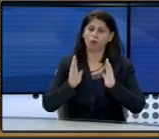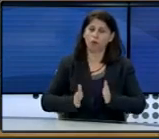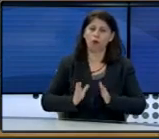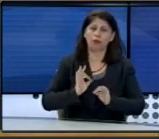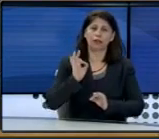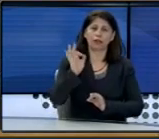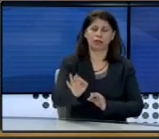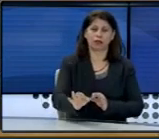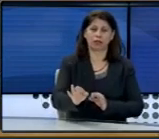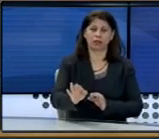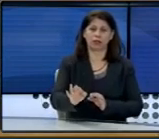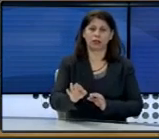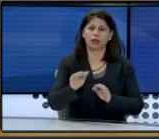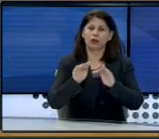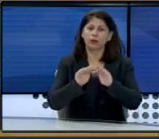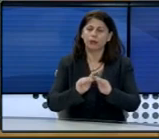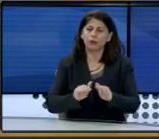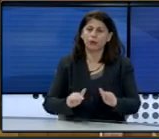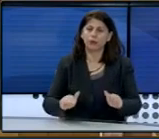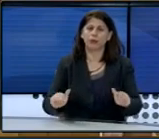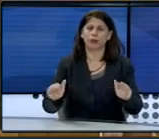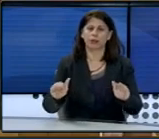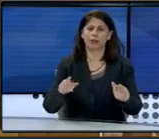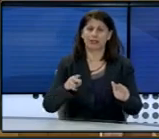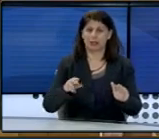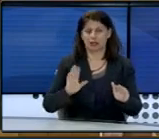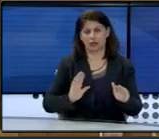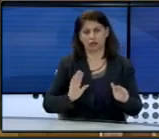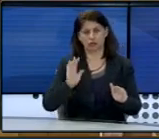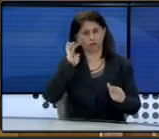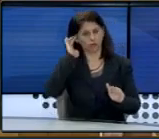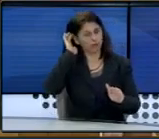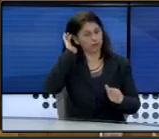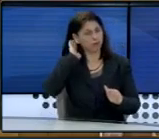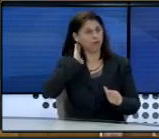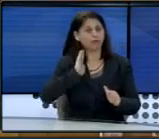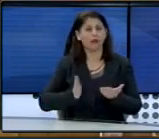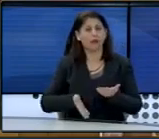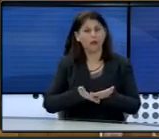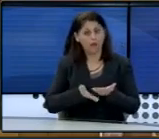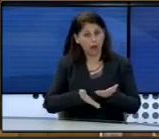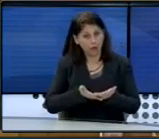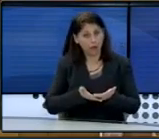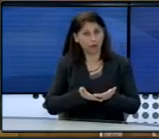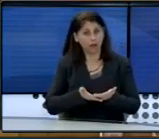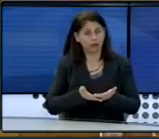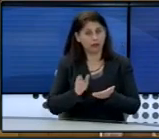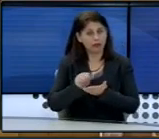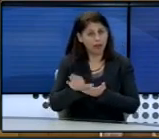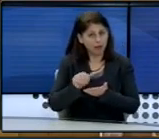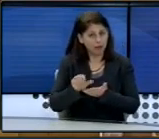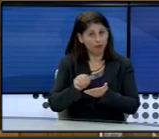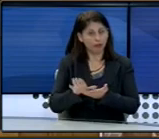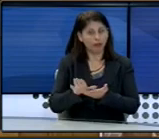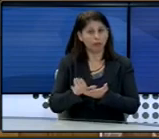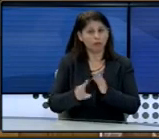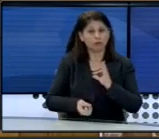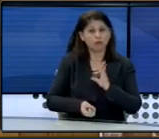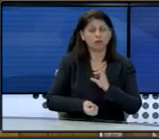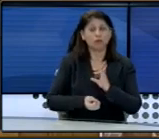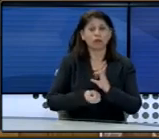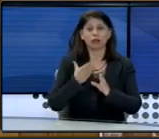οδηγήσει σε κάποια ύφεση στις σχέσεις μας, που θα βοηθούσε να αποφύγουμε